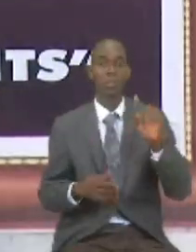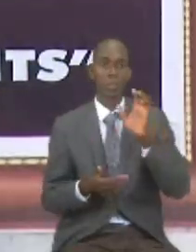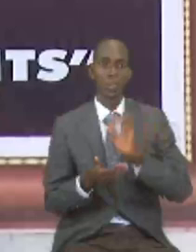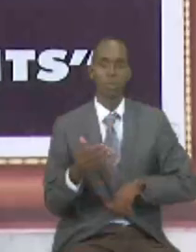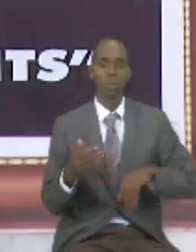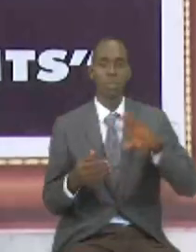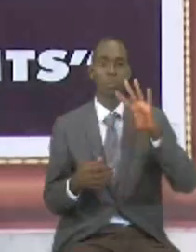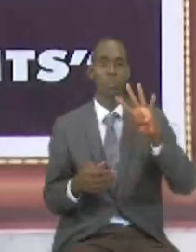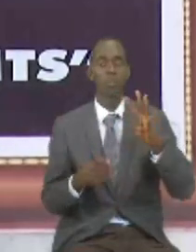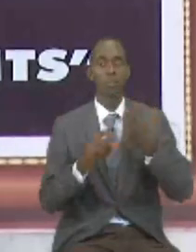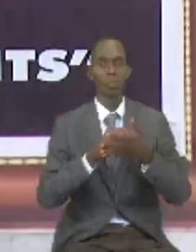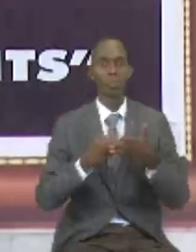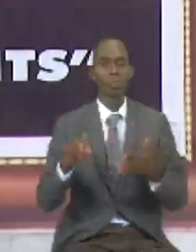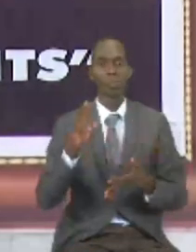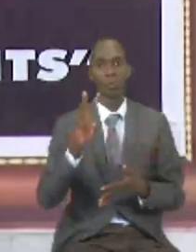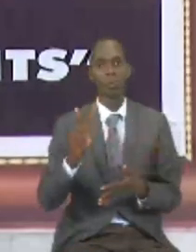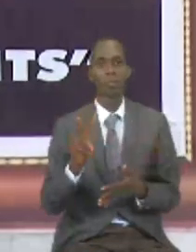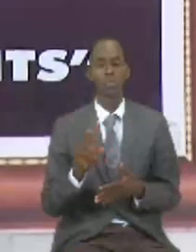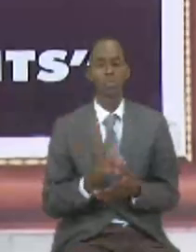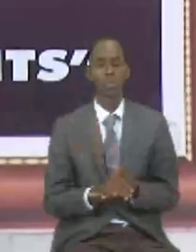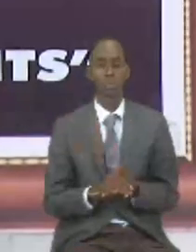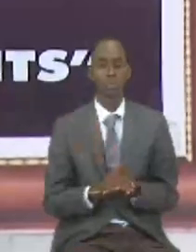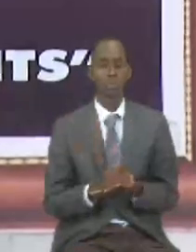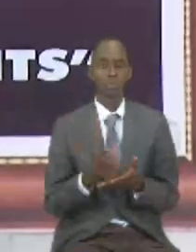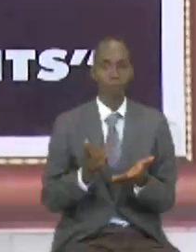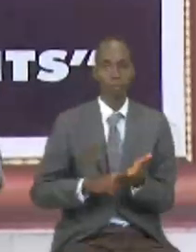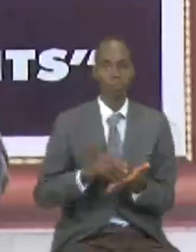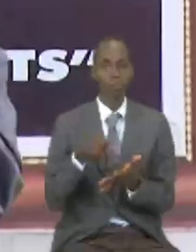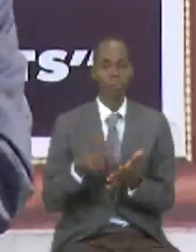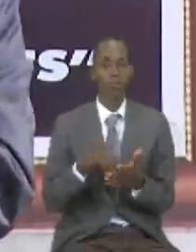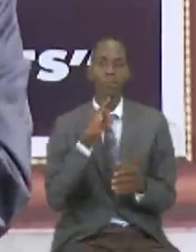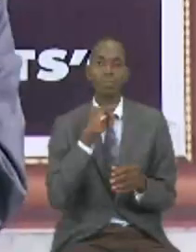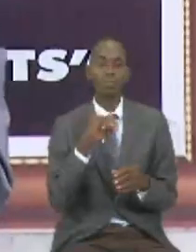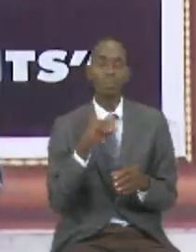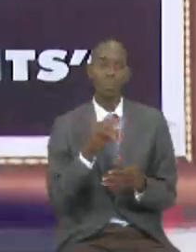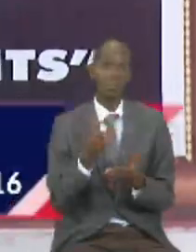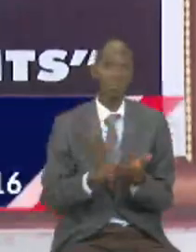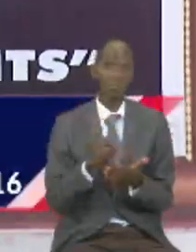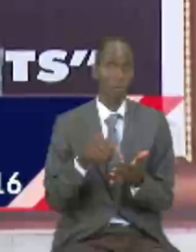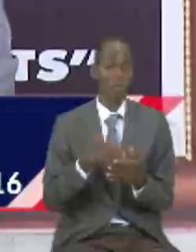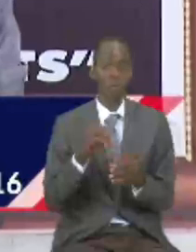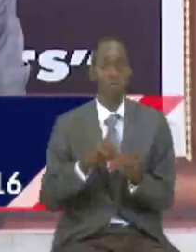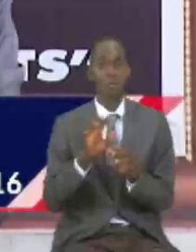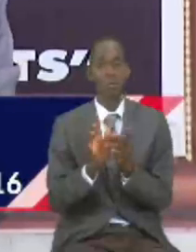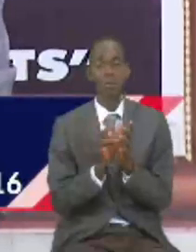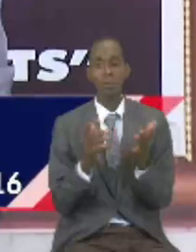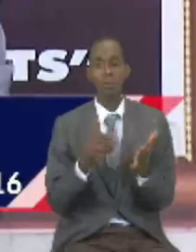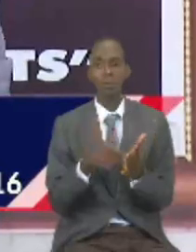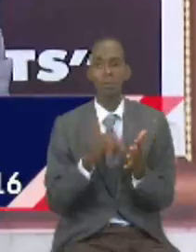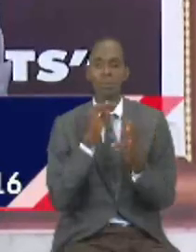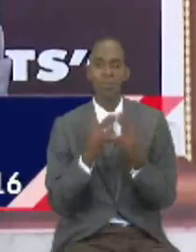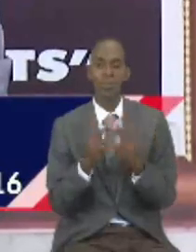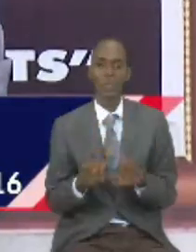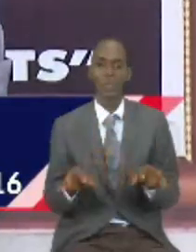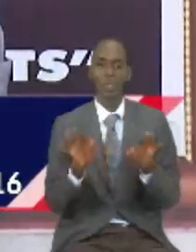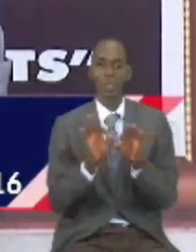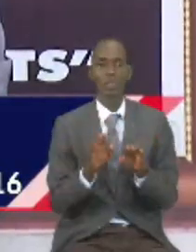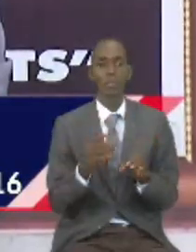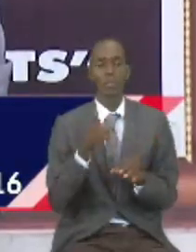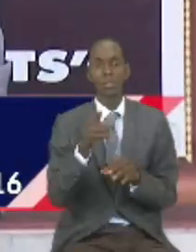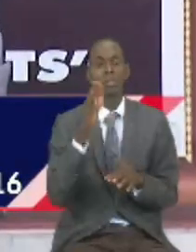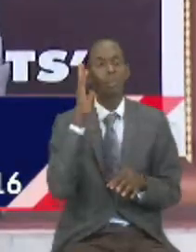Deutéronome chapitre 4, verset 2. Soulignez ceci dans votre Bible, c'est un verset très